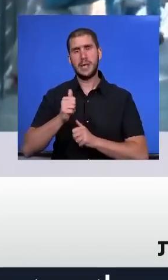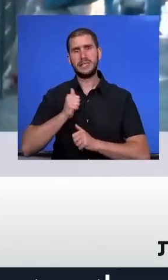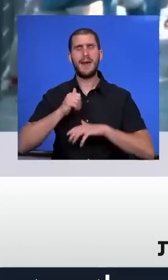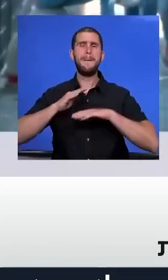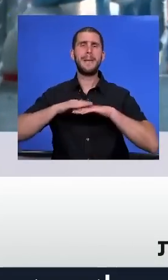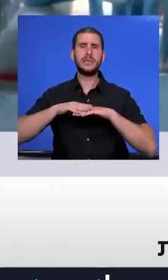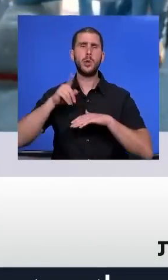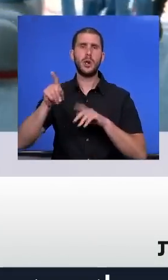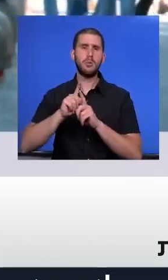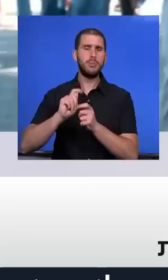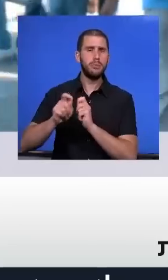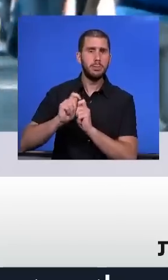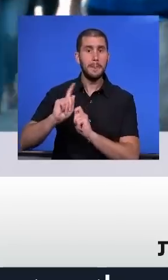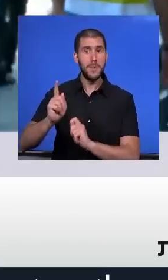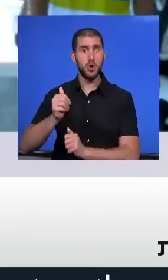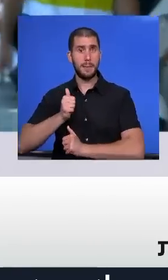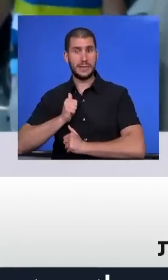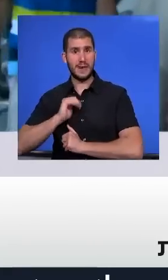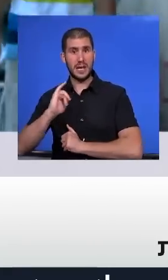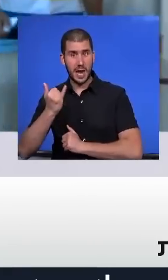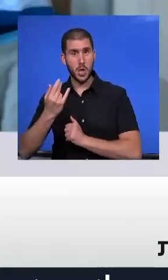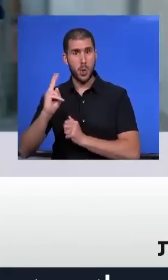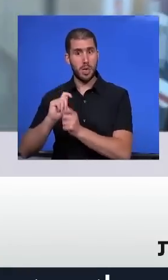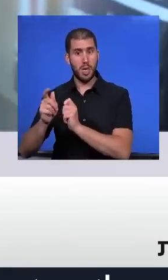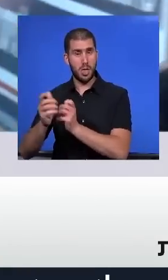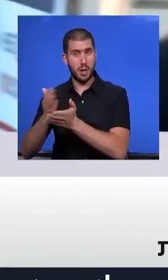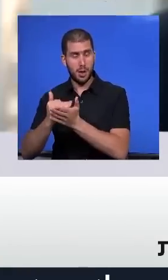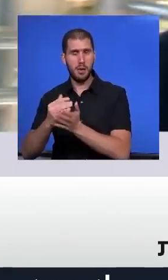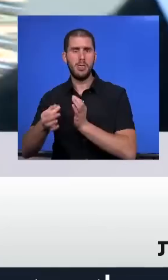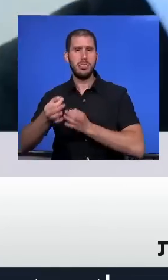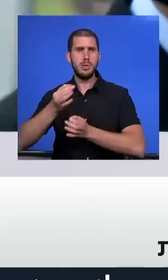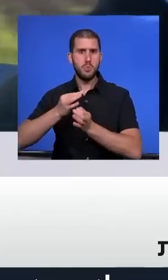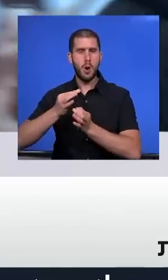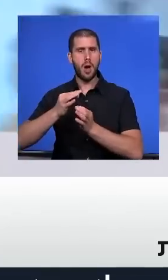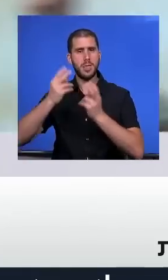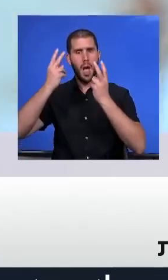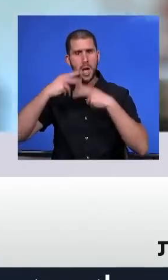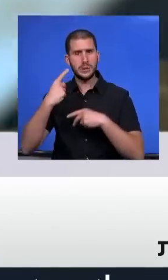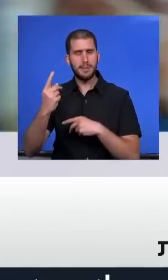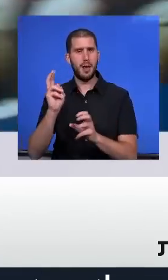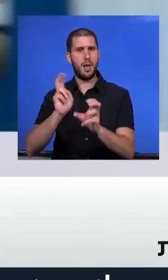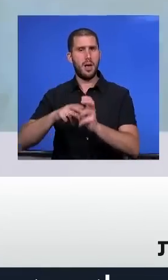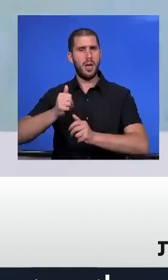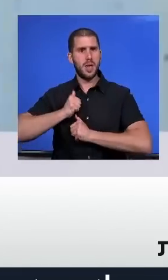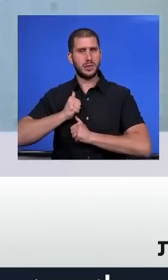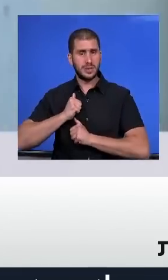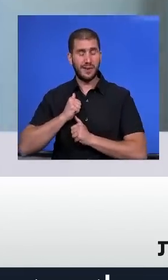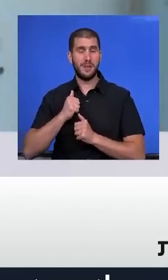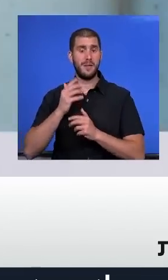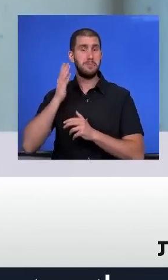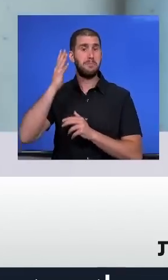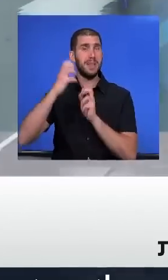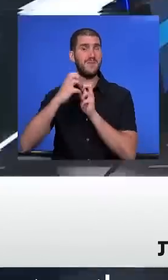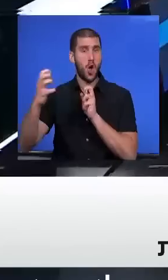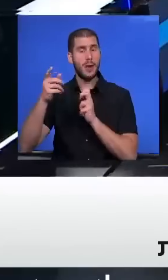שבו מתגמלים את אלה שמשרתים ביותר כסף, תמורת ההסכמה שלהם להתגייס לצבא, ובטווח הארוך